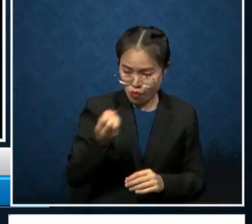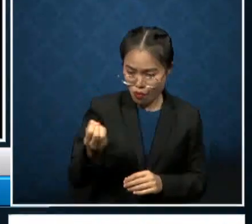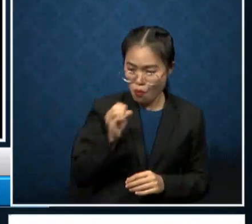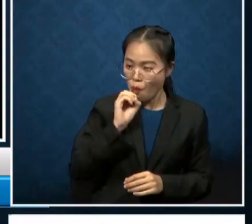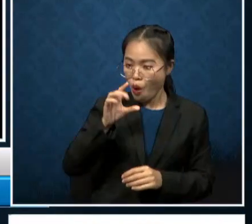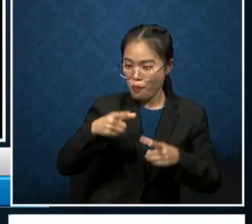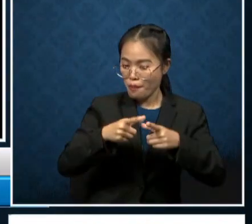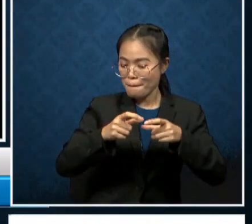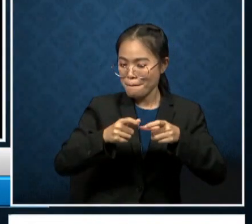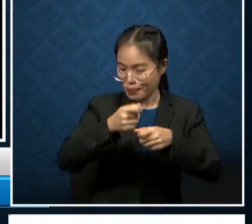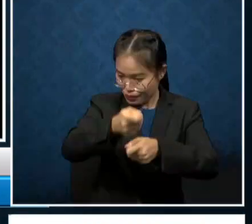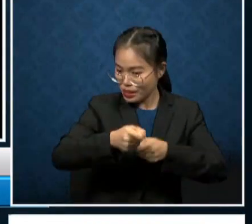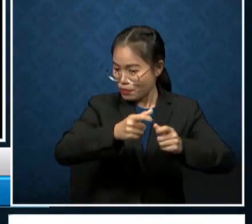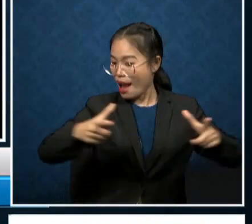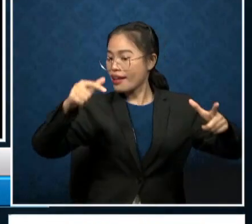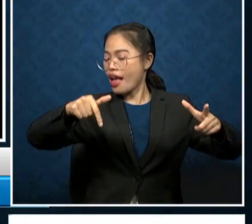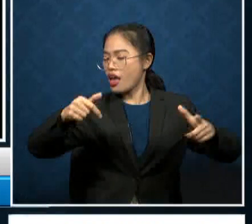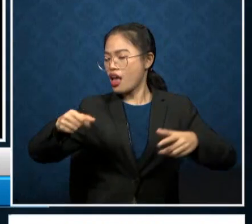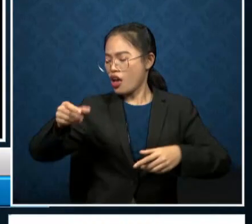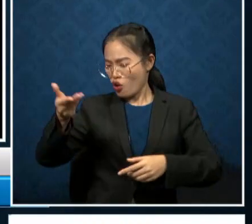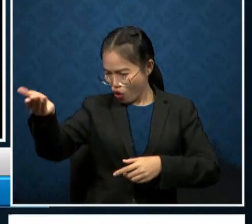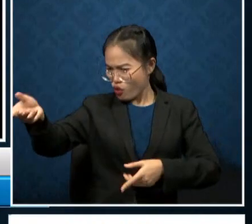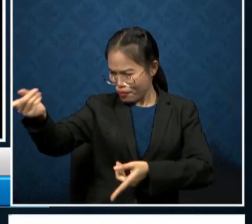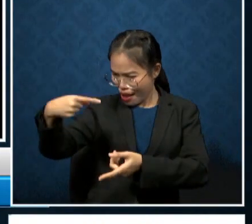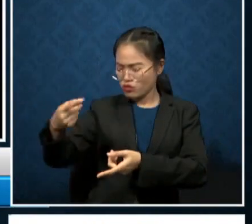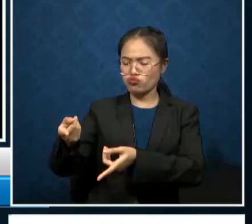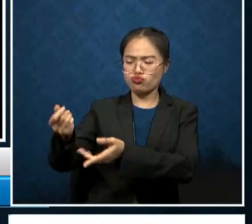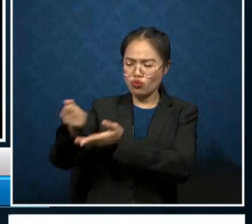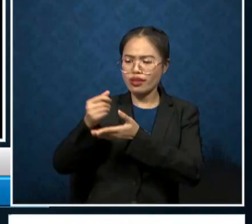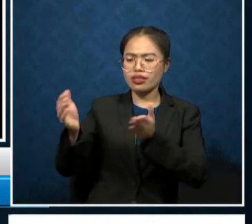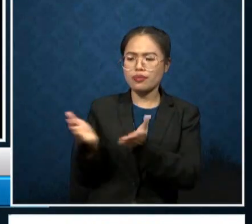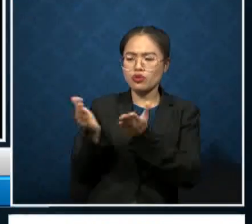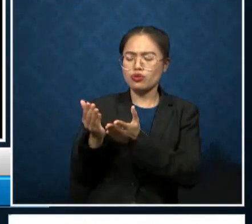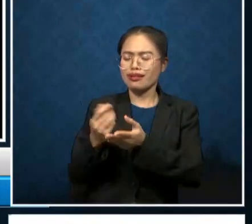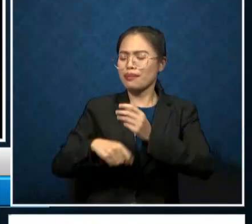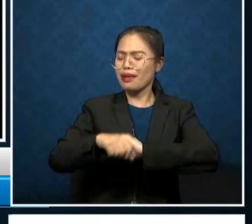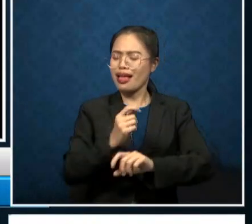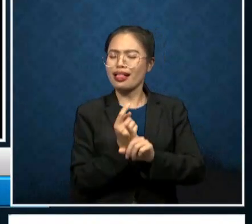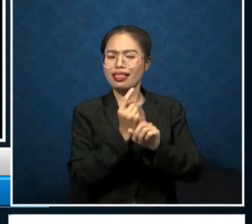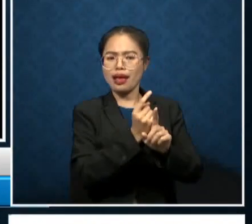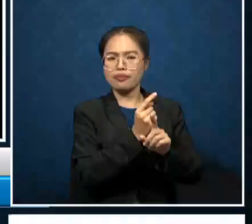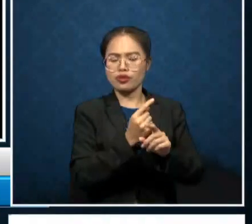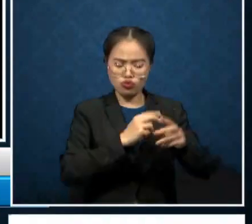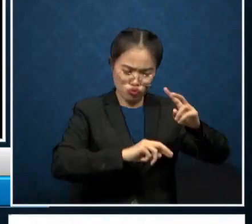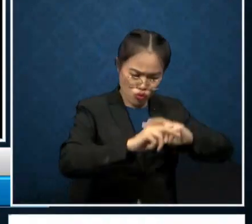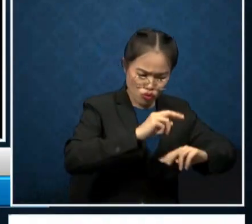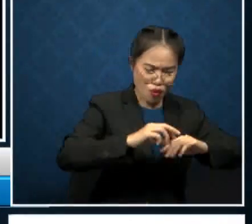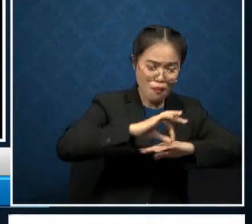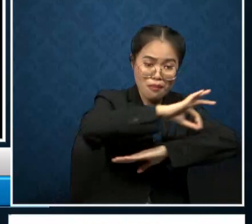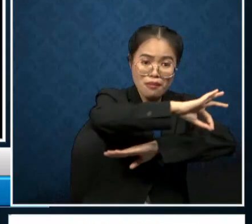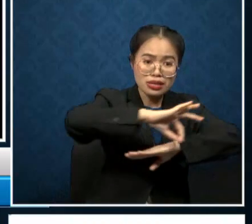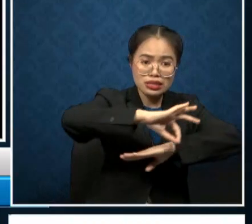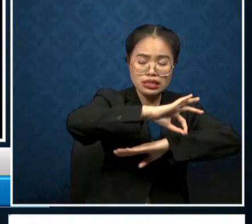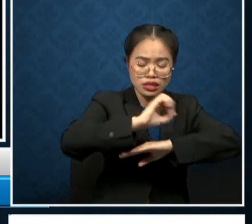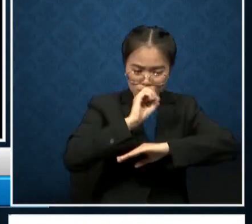การสนับสนุนแล้วหน่วยงานผมยกตัวอย่างนะครับขออนุญาตพลาดพิงบางหน่วยงานก็ไปทำตามบทบาทของตัวเองไปตรวจบัญชีระบอกเนี่ยแบ่ง